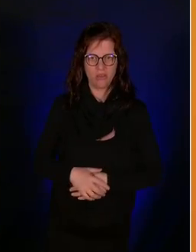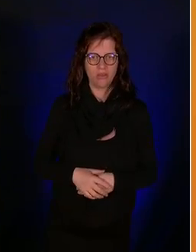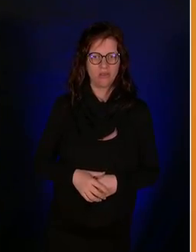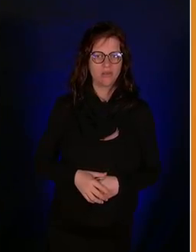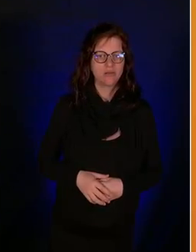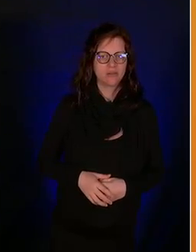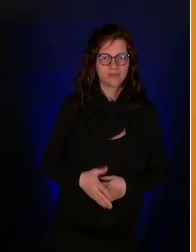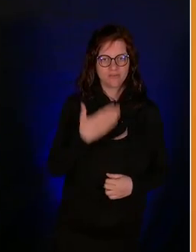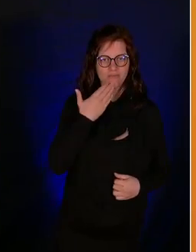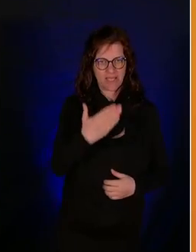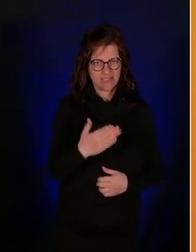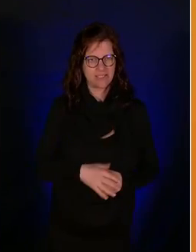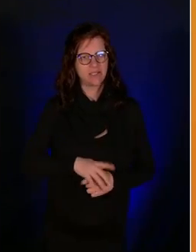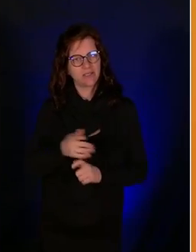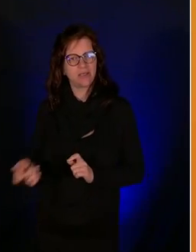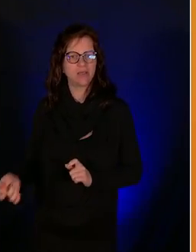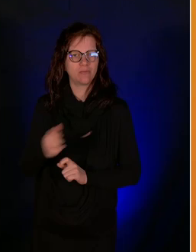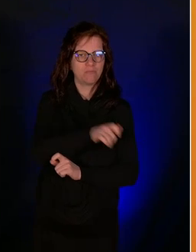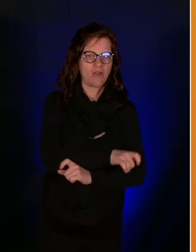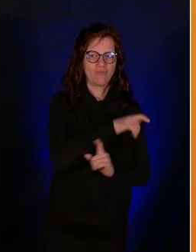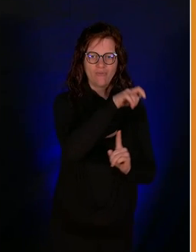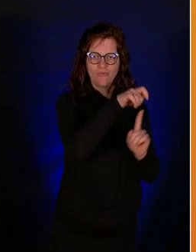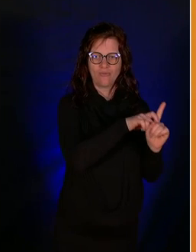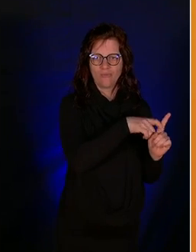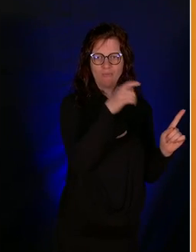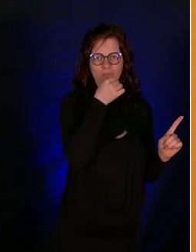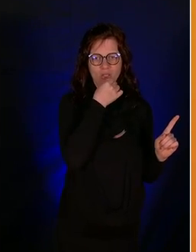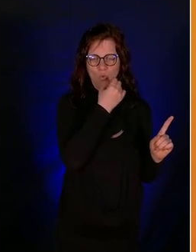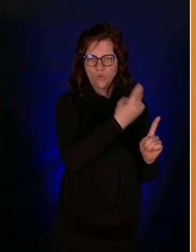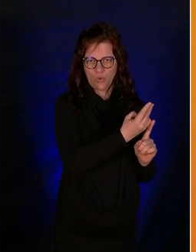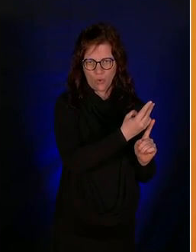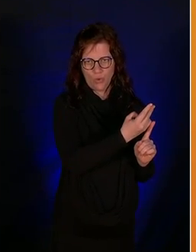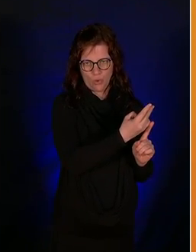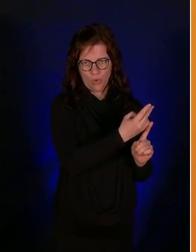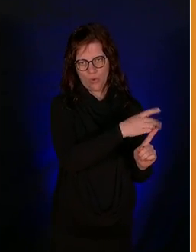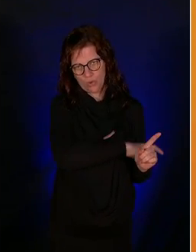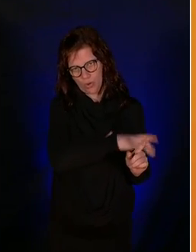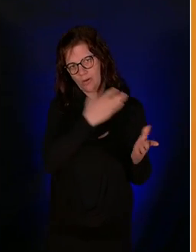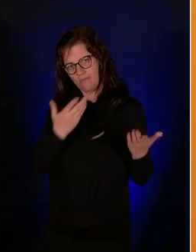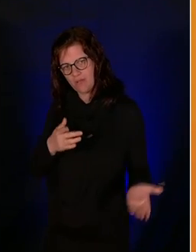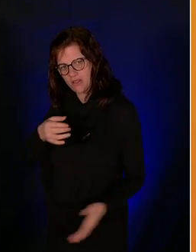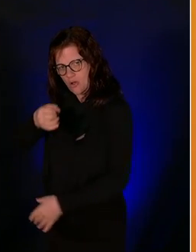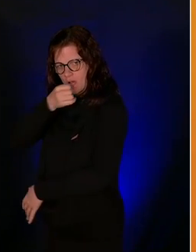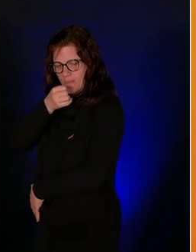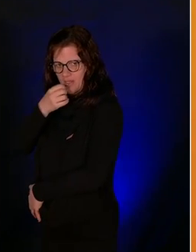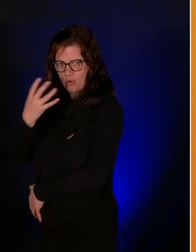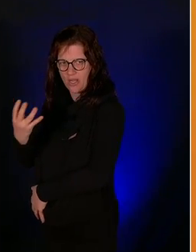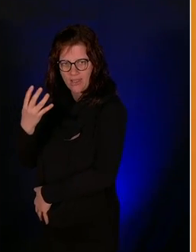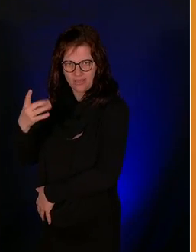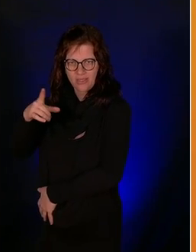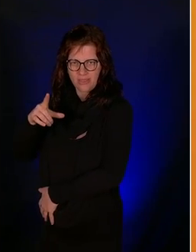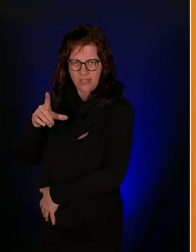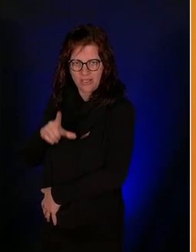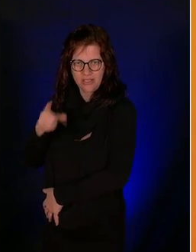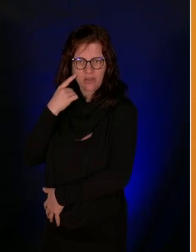Merci. Aymeric Bazalgette se prépare au micro 2 et la parole est à Laetitia Larquier au micro 4 pour